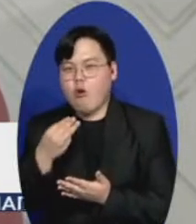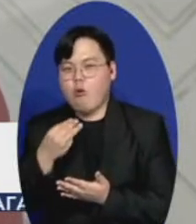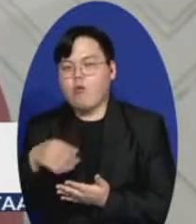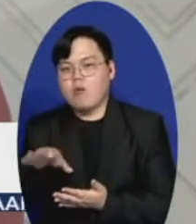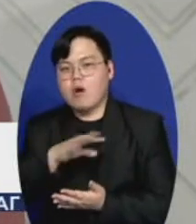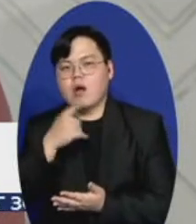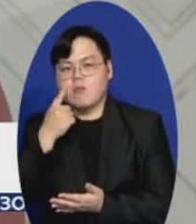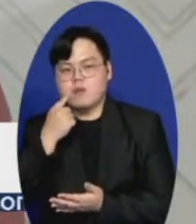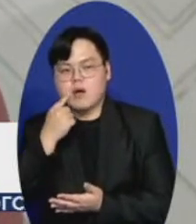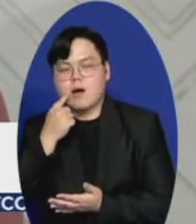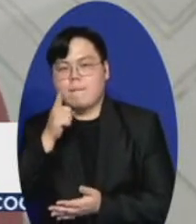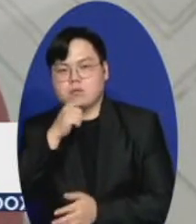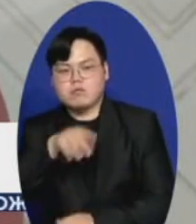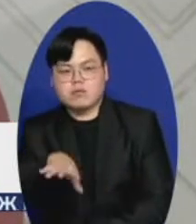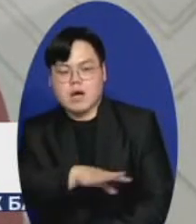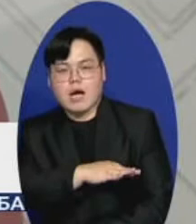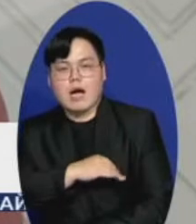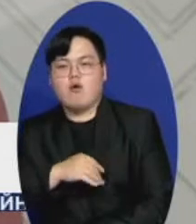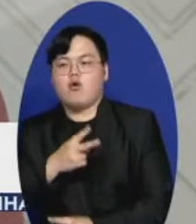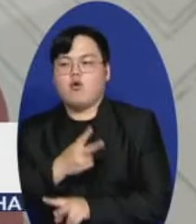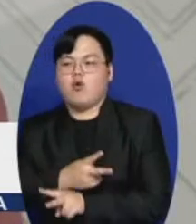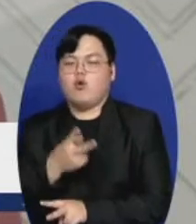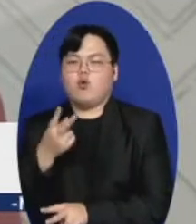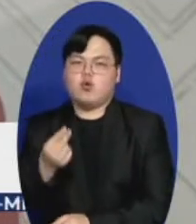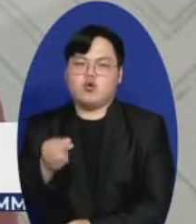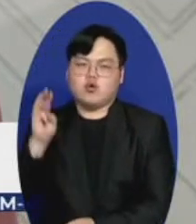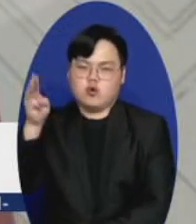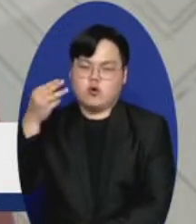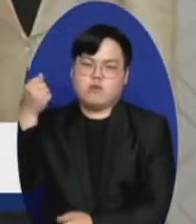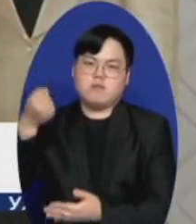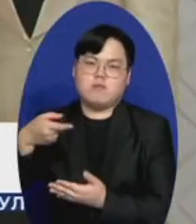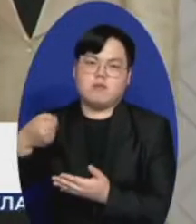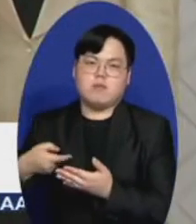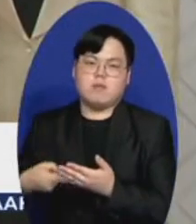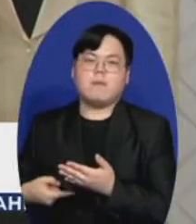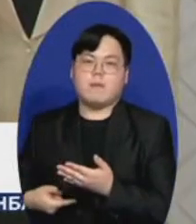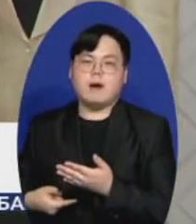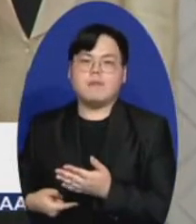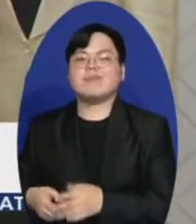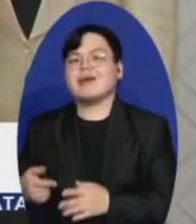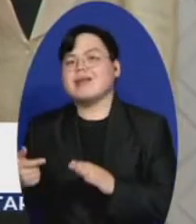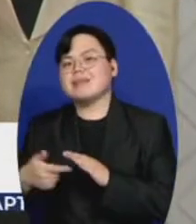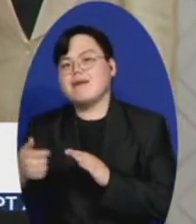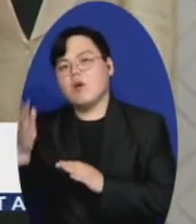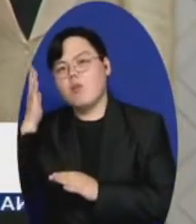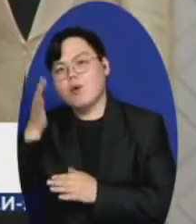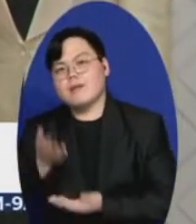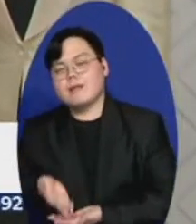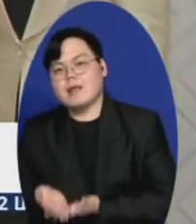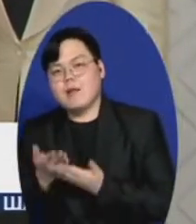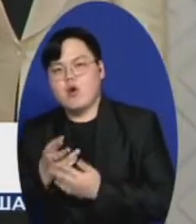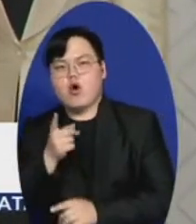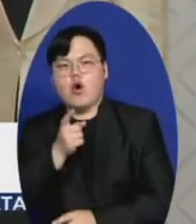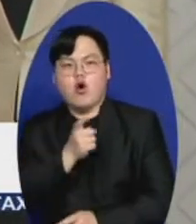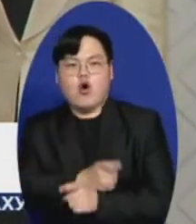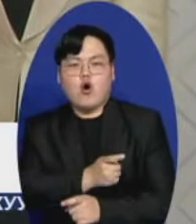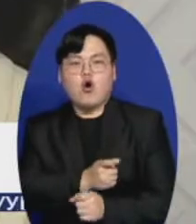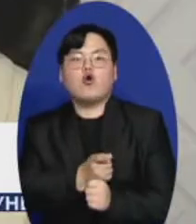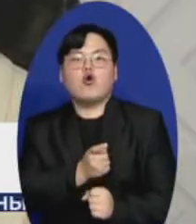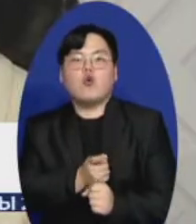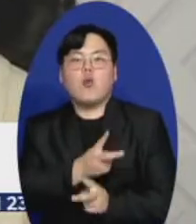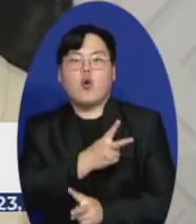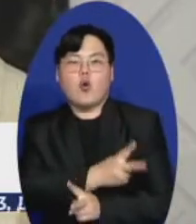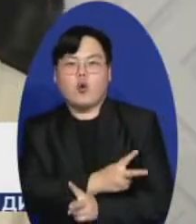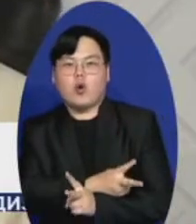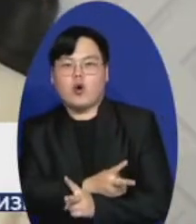энэ шалтгаан үндслүүдийг бид хуулийн заалтаараа маш тодорхой тусгаж оруулж өгч байгаа. Татварын бодлогоор дэмжиж хөлбөмбөрийн хуулиар зайнаас ажиллах